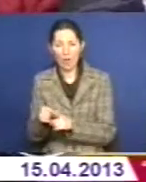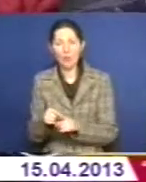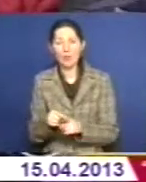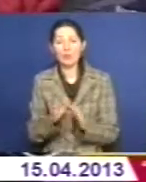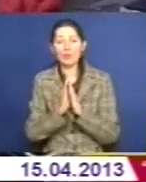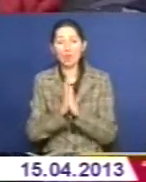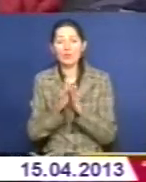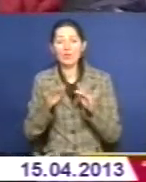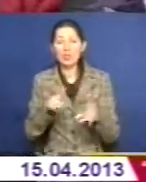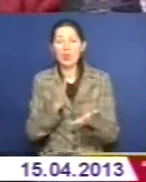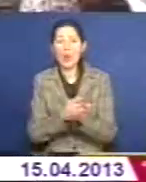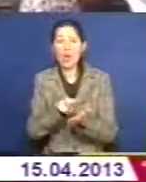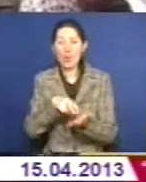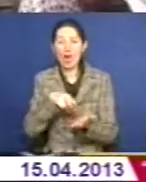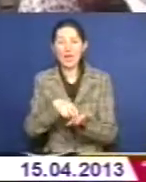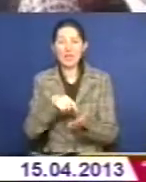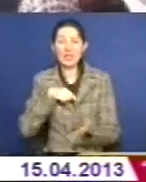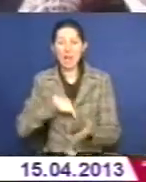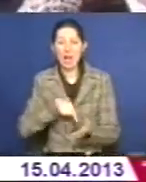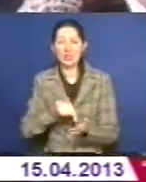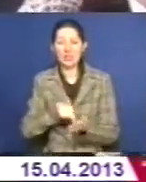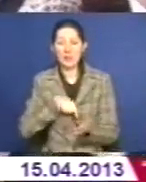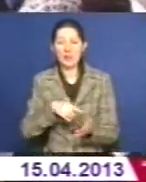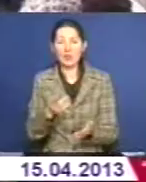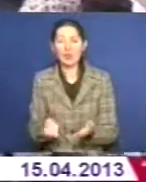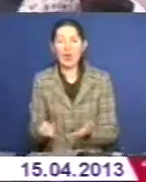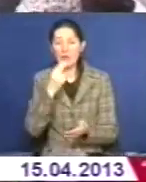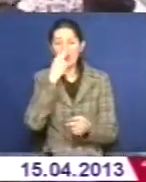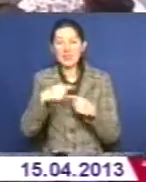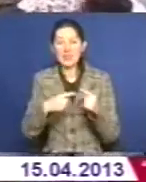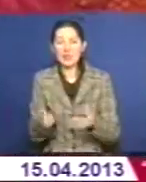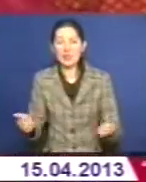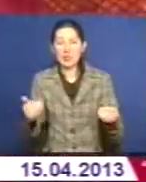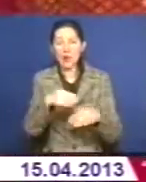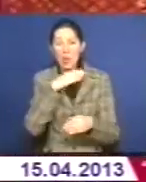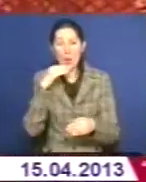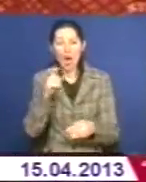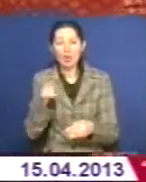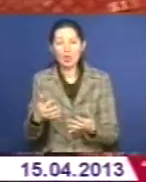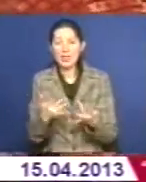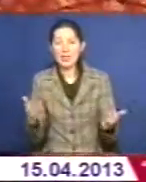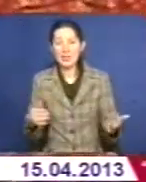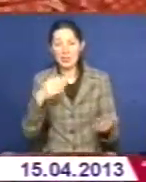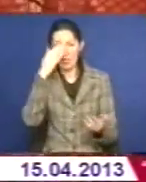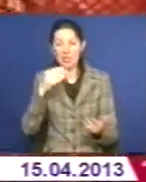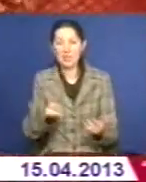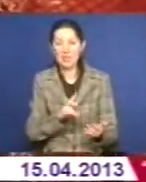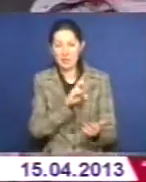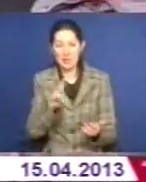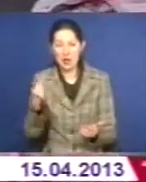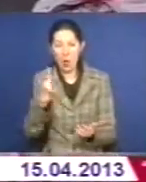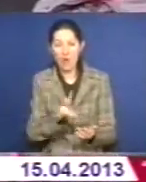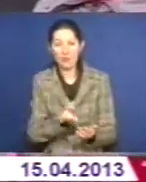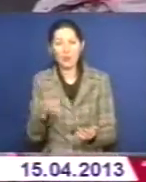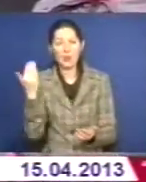покаянний характер, воно традиційно збирає велику кількість вірян різних конфесій. У попередні роки хресною дорогою